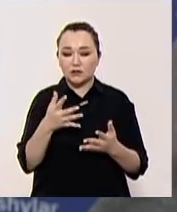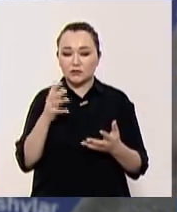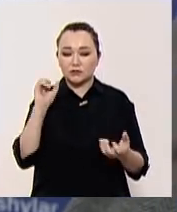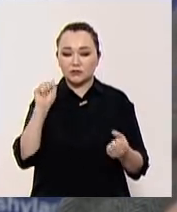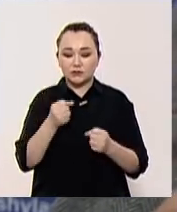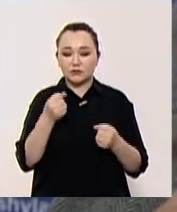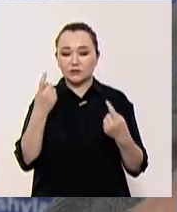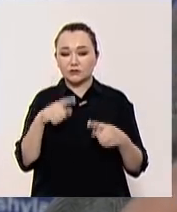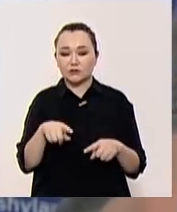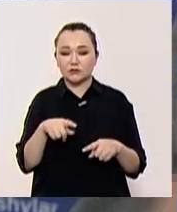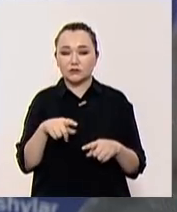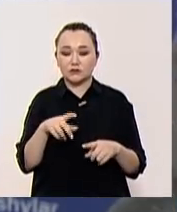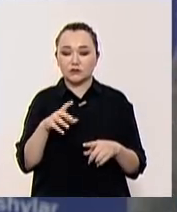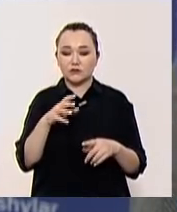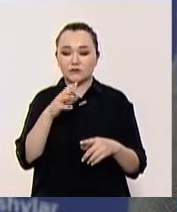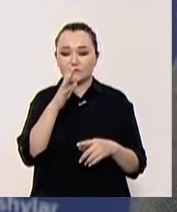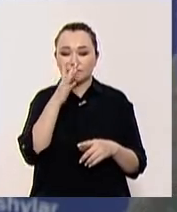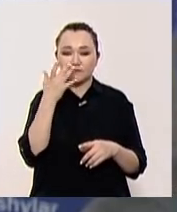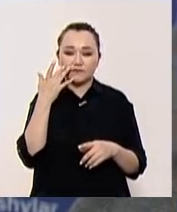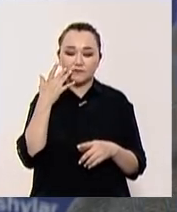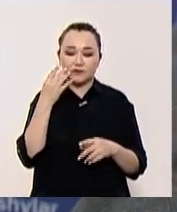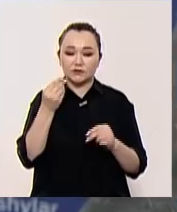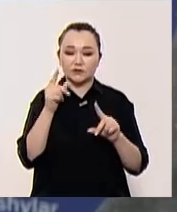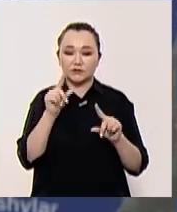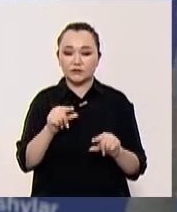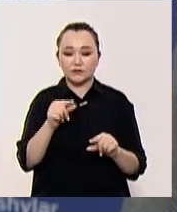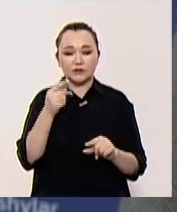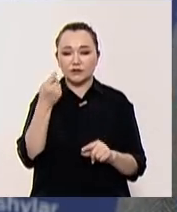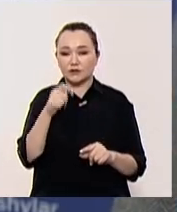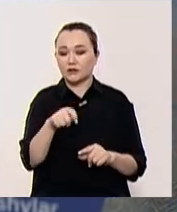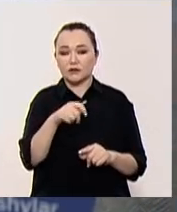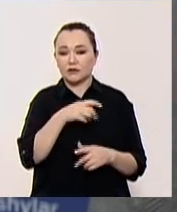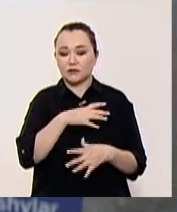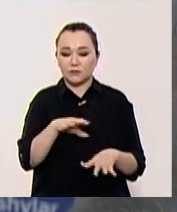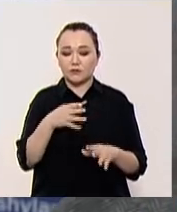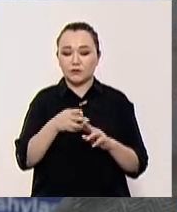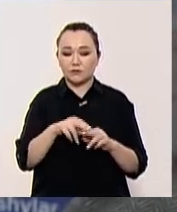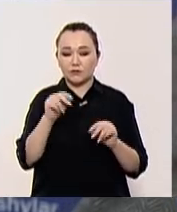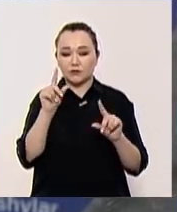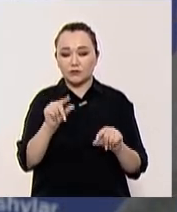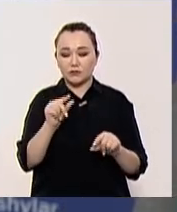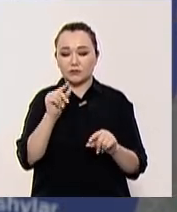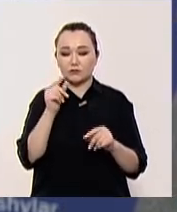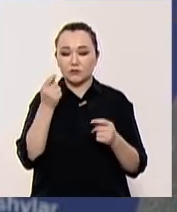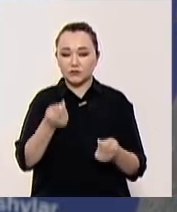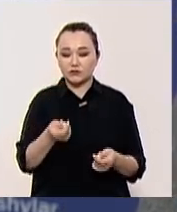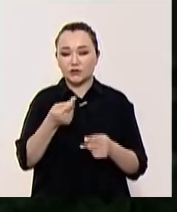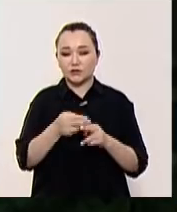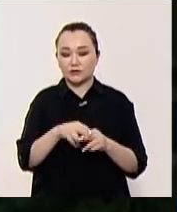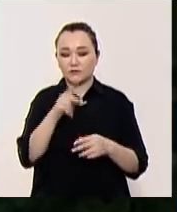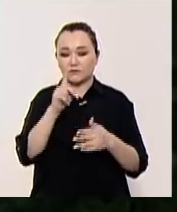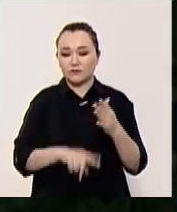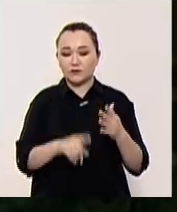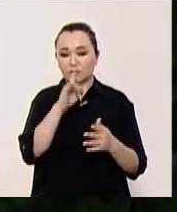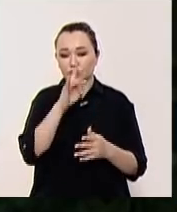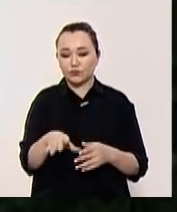болсын, арғашанда баға төмен түсіп көрген жоқ. Сондықтан баға төмен түседі, құрылыс заттардың баға түседі дегенге сенбейміз.